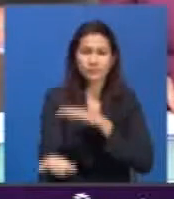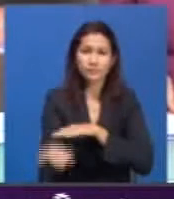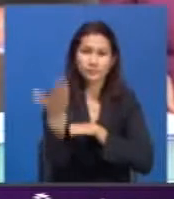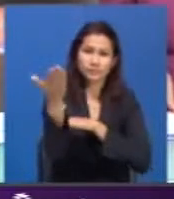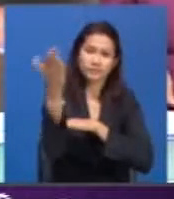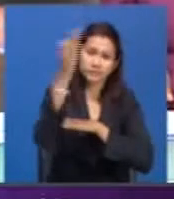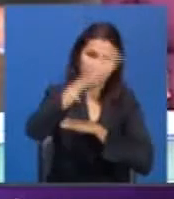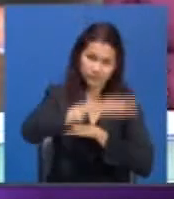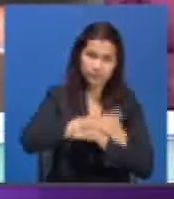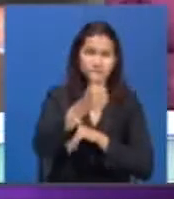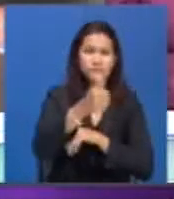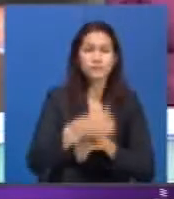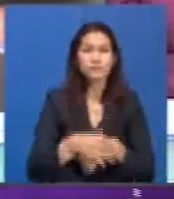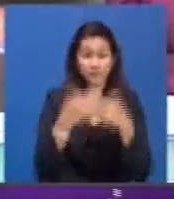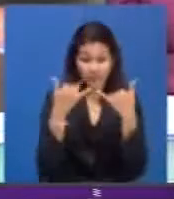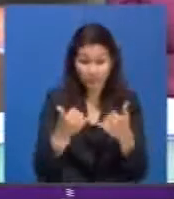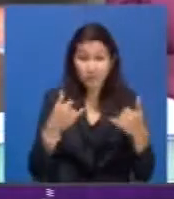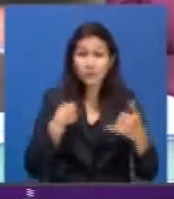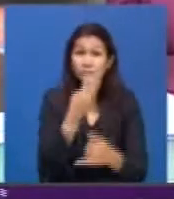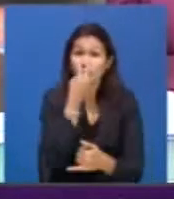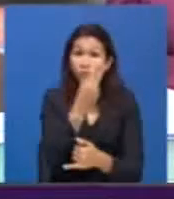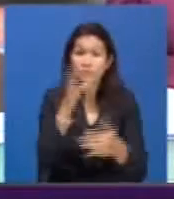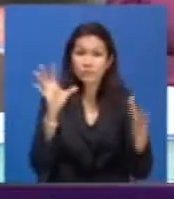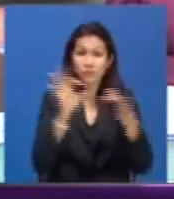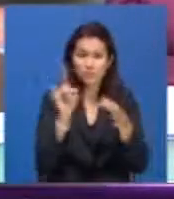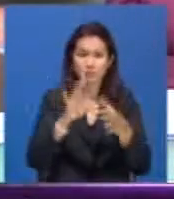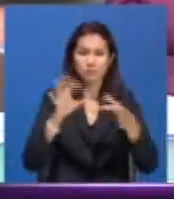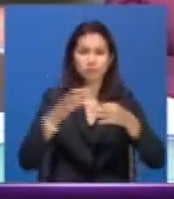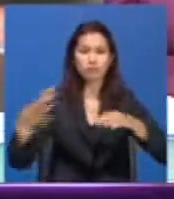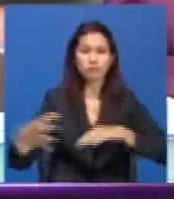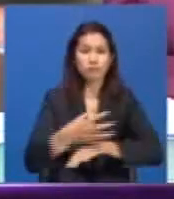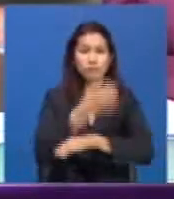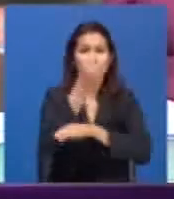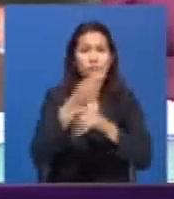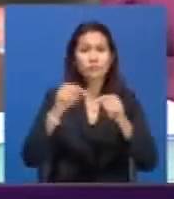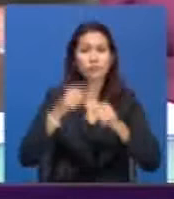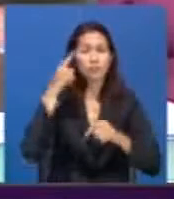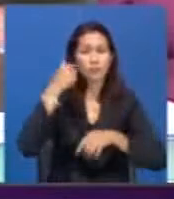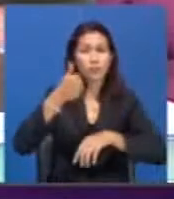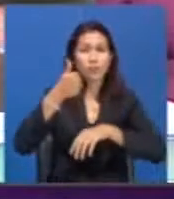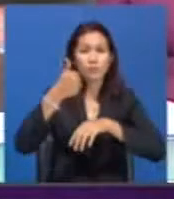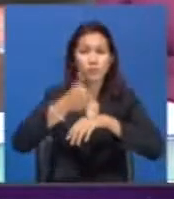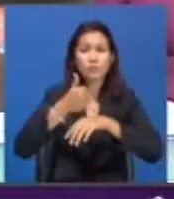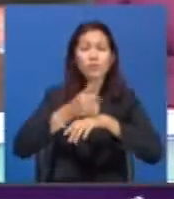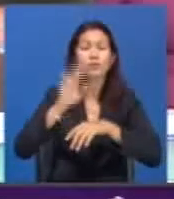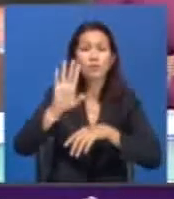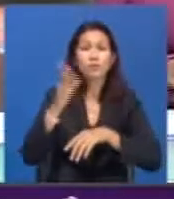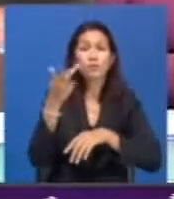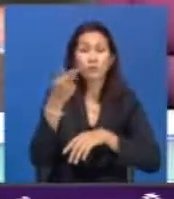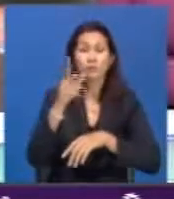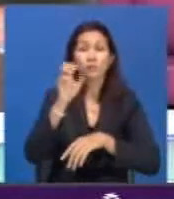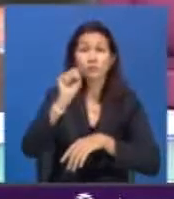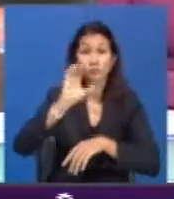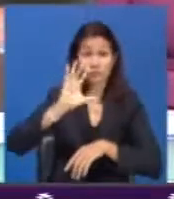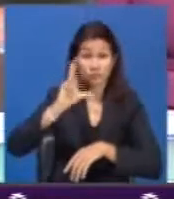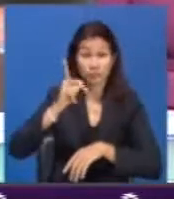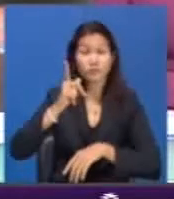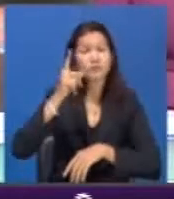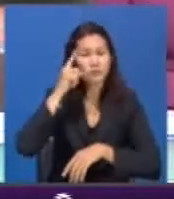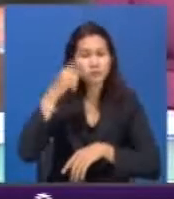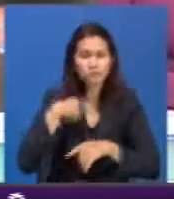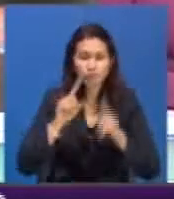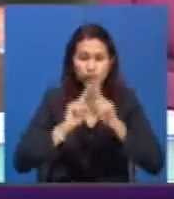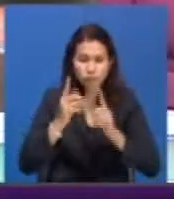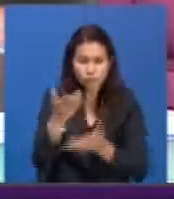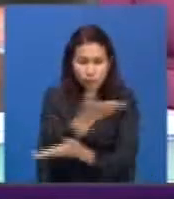เคลื่อนไหวทางการเมืองกันบ้างนะคะหัวหน้าคสช.ประชุมซูเปอร์บอร์ดจัดระเบียบรัฐวิสาหกิจนัดแรกค่ะขณะที่เลขาธิการกกต.เข้าห